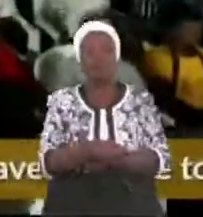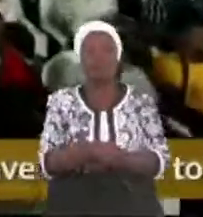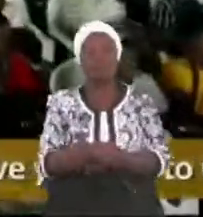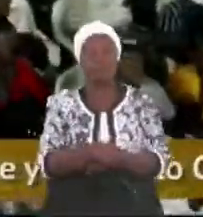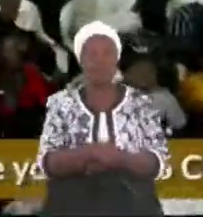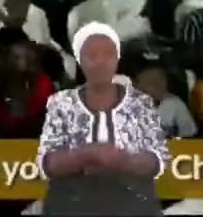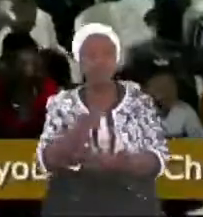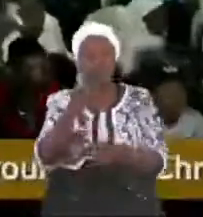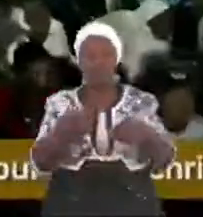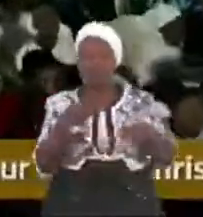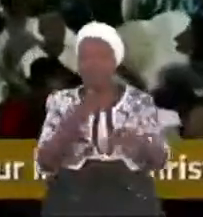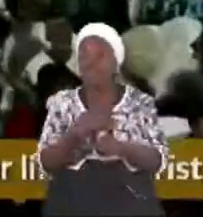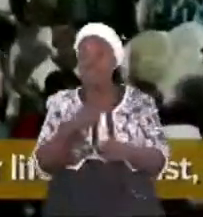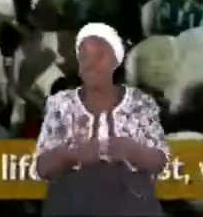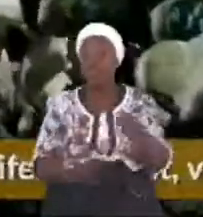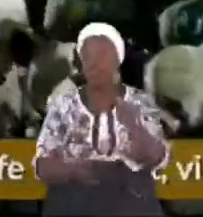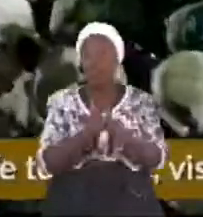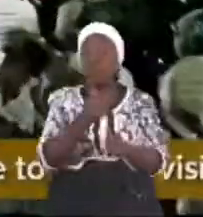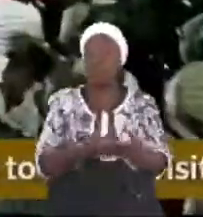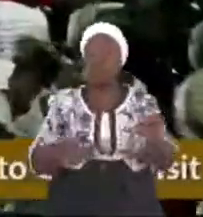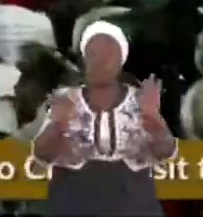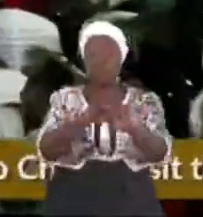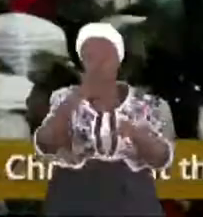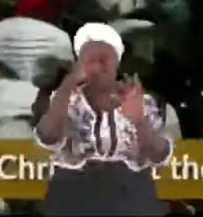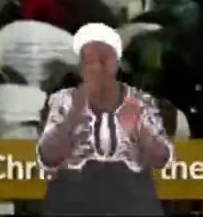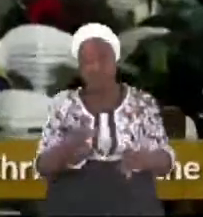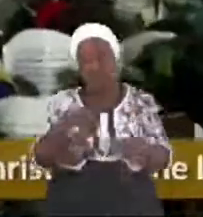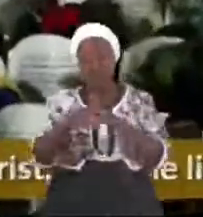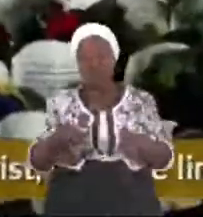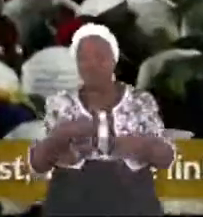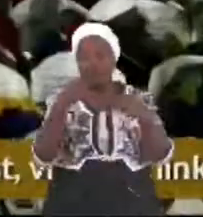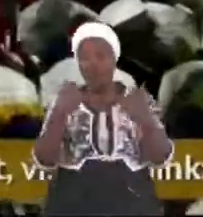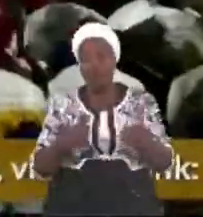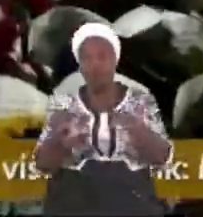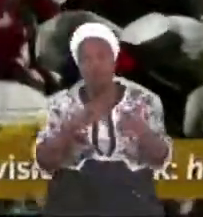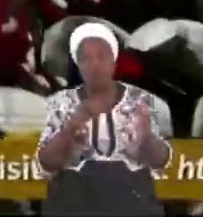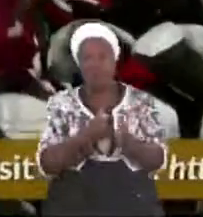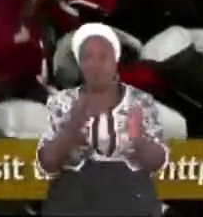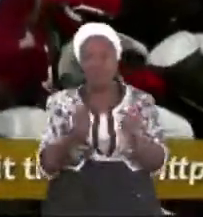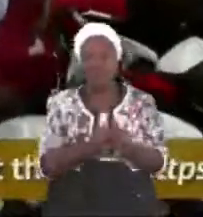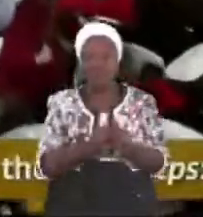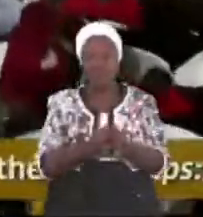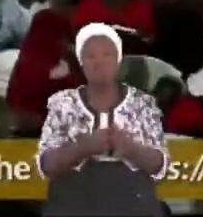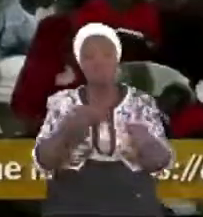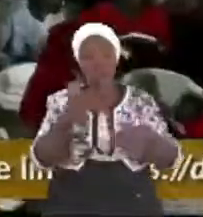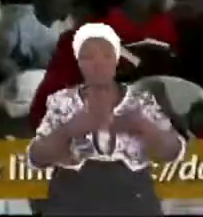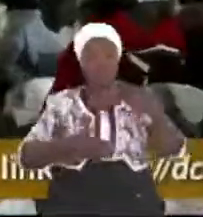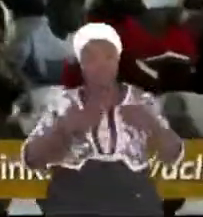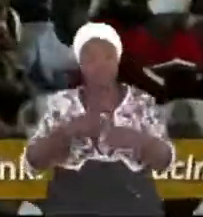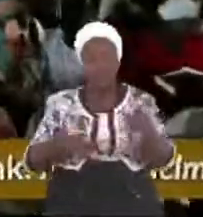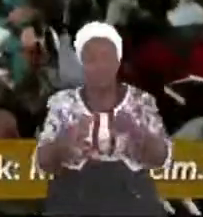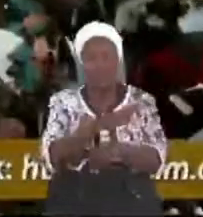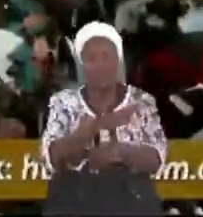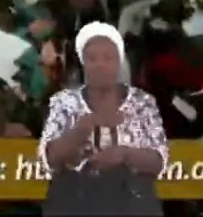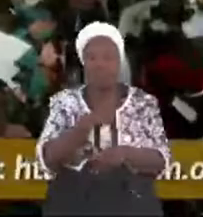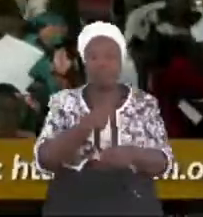Tu as pris la décision la plus importante de ta vie maintenant. Fais-le avec joie. Tu vas recevoir une fiche.